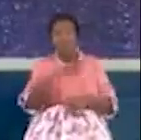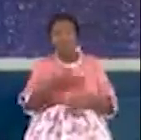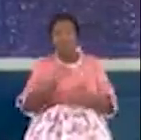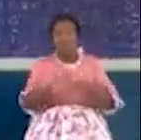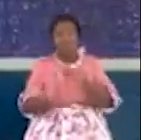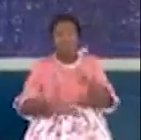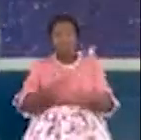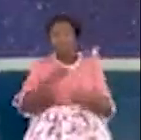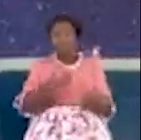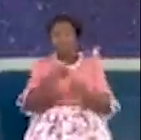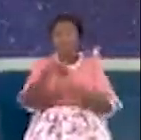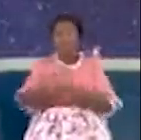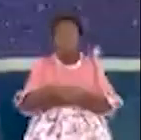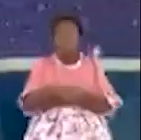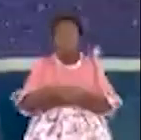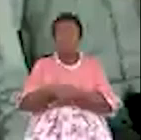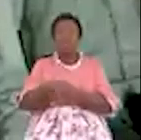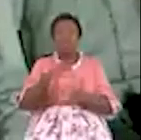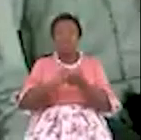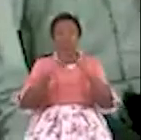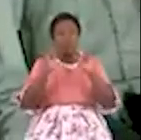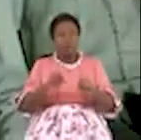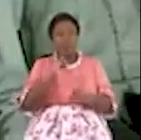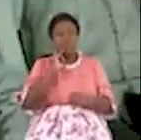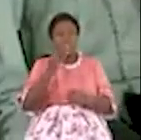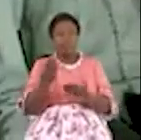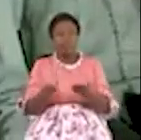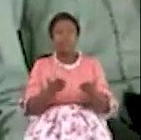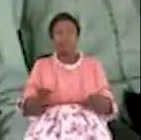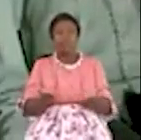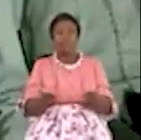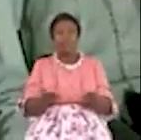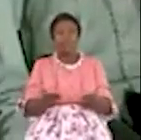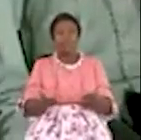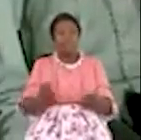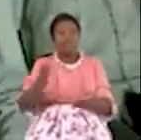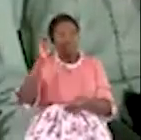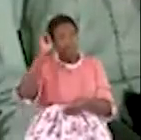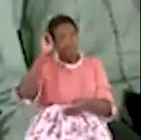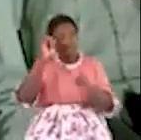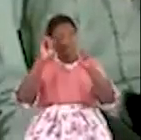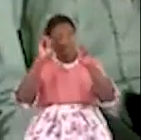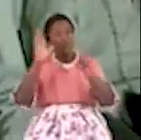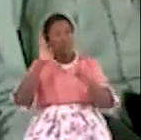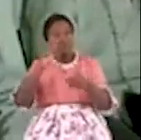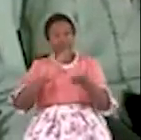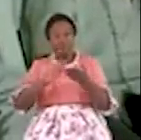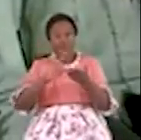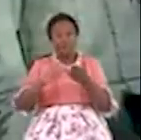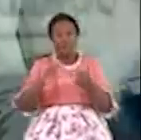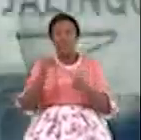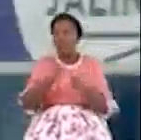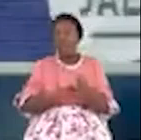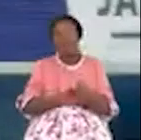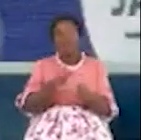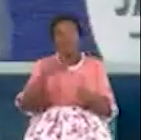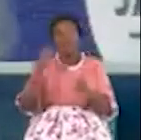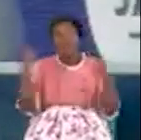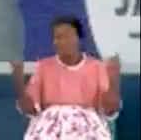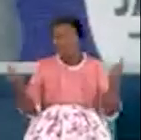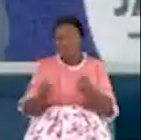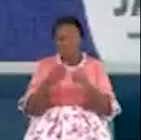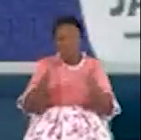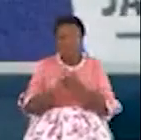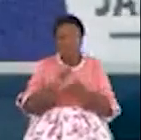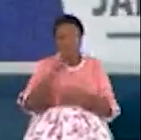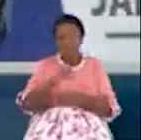a, ike a nọ n'ebe a. Ọ ga-agbaghara ihe ọbụla bụ mmehie nke ị meworo na ndụ